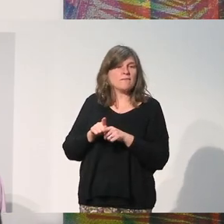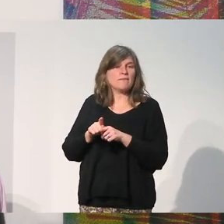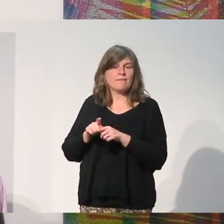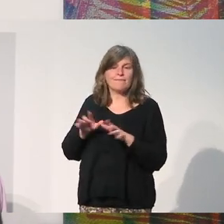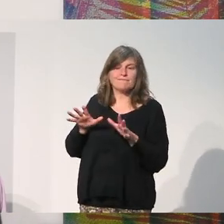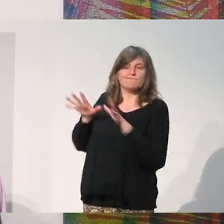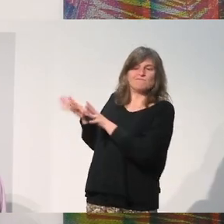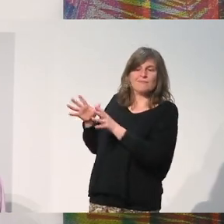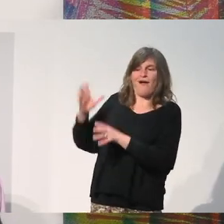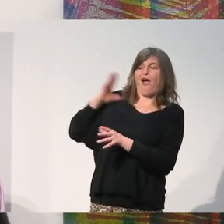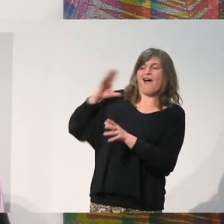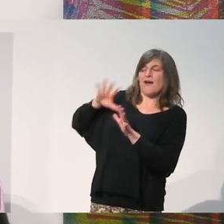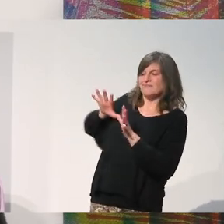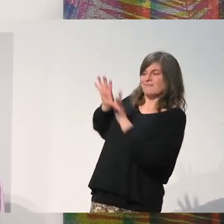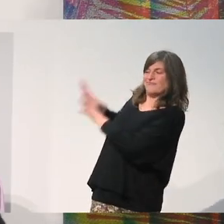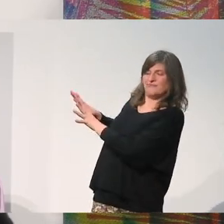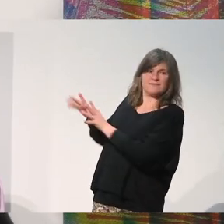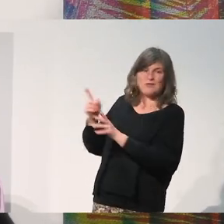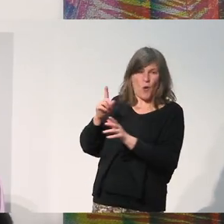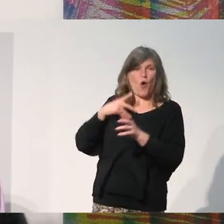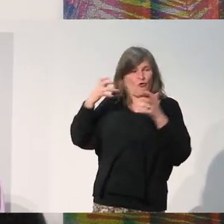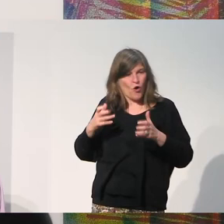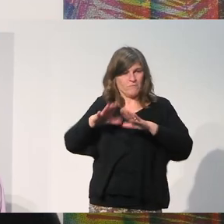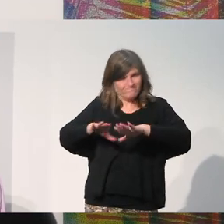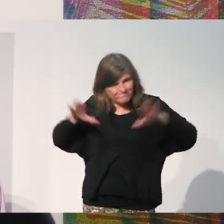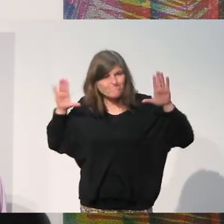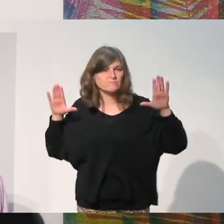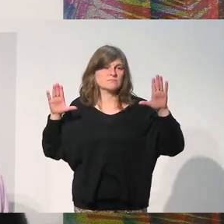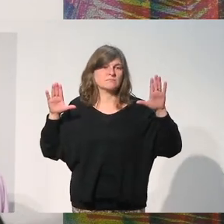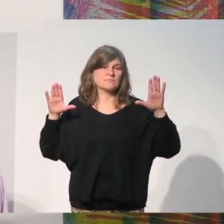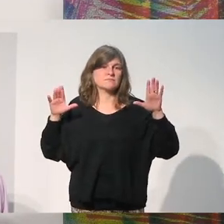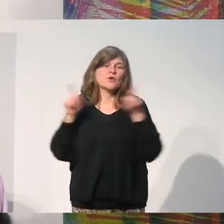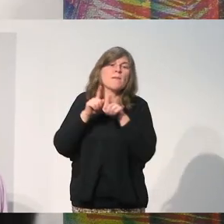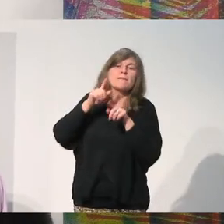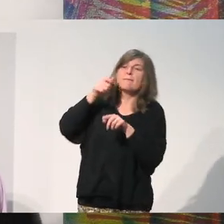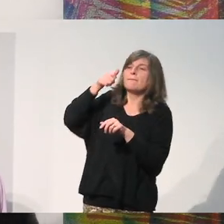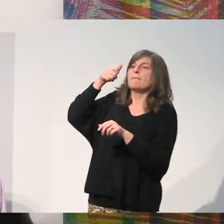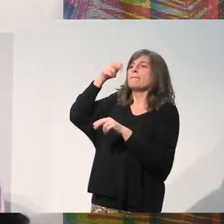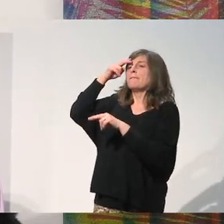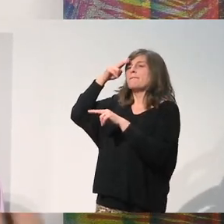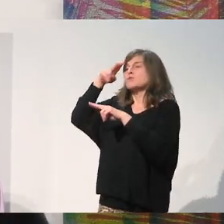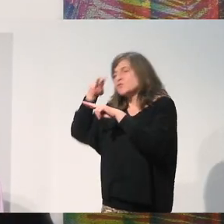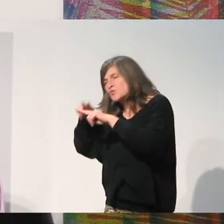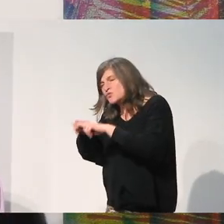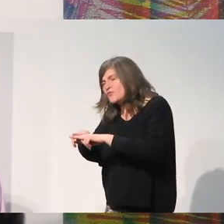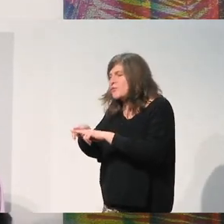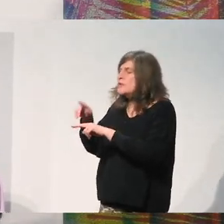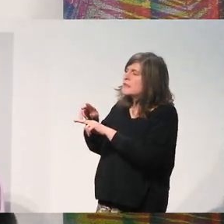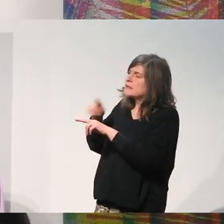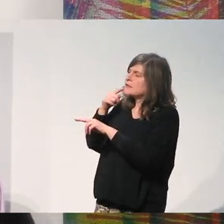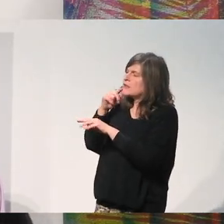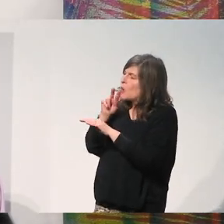qu'il y avait autour, c'est de pas me écrire comme un mémorialiste qui observe les événements après coup